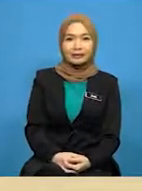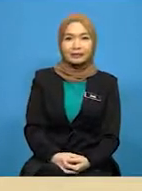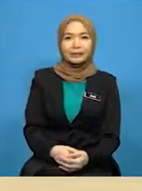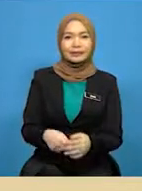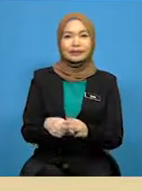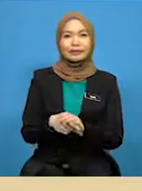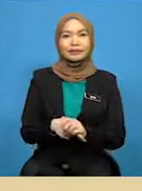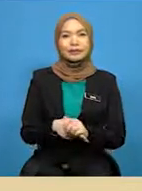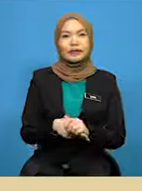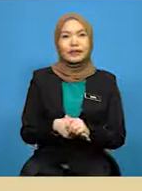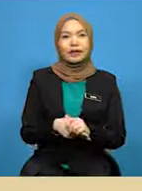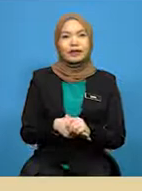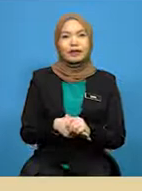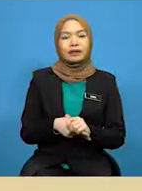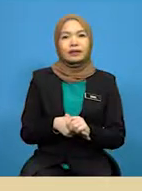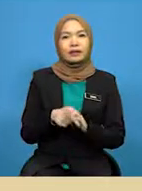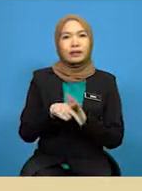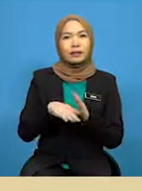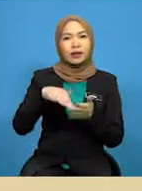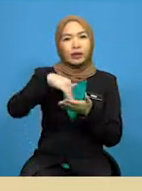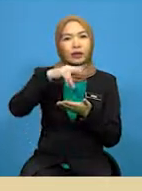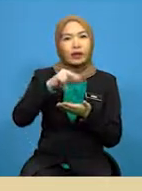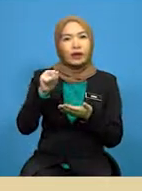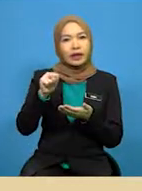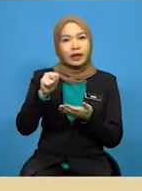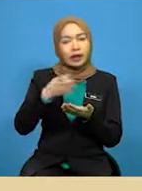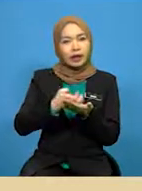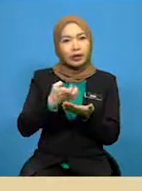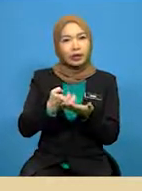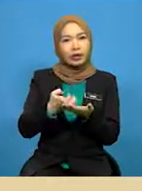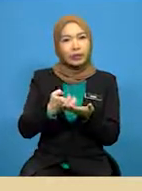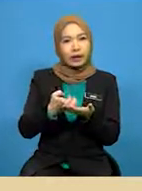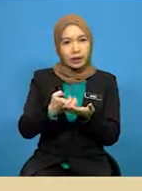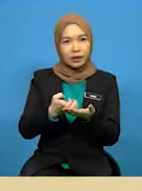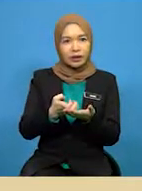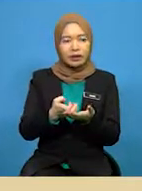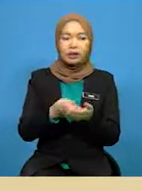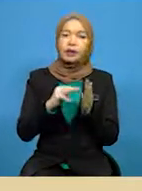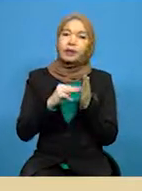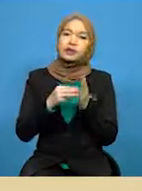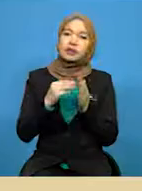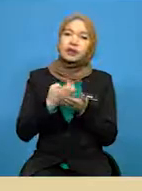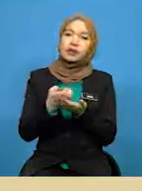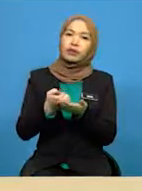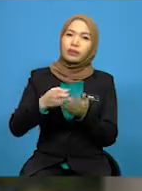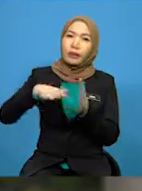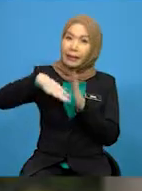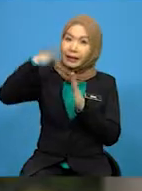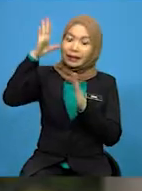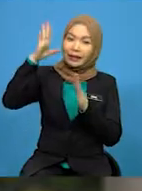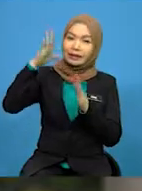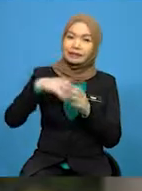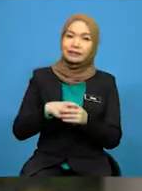semasa yang menyebabkan keluaran negara benar semakin meningkat berbanding dengan tahun sebelumnya.